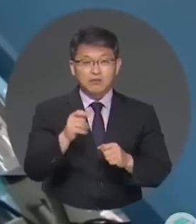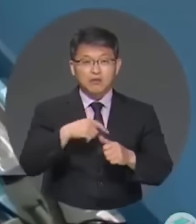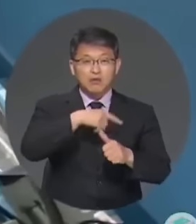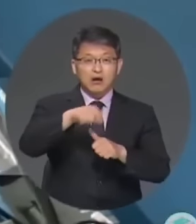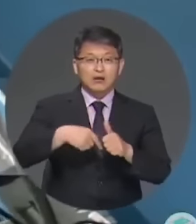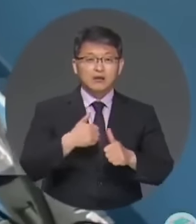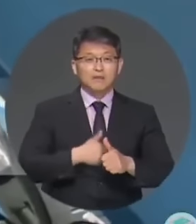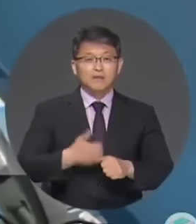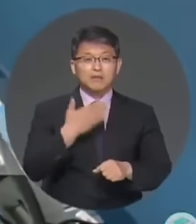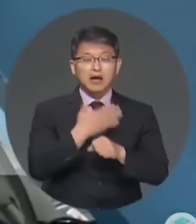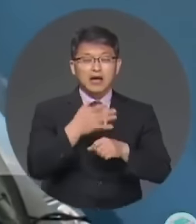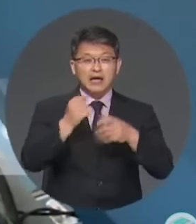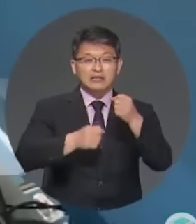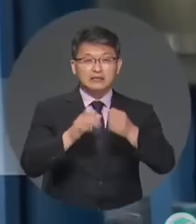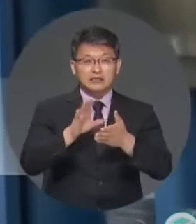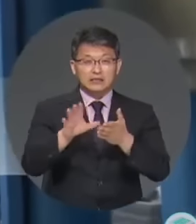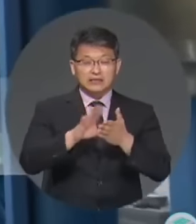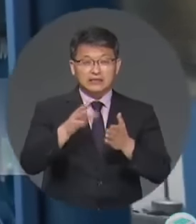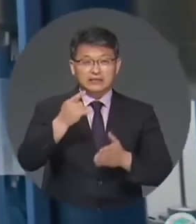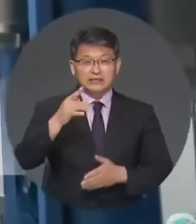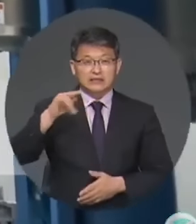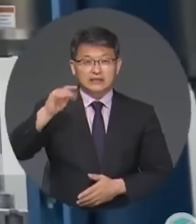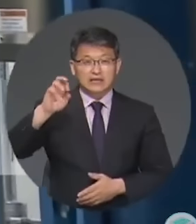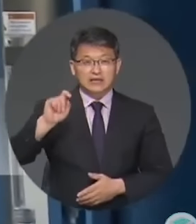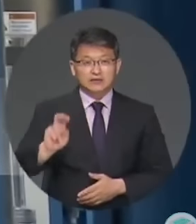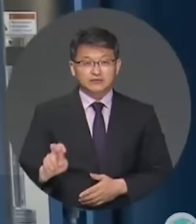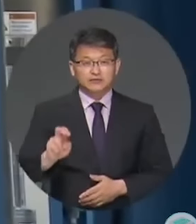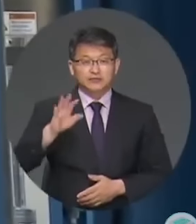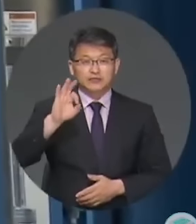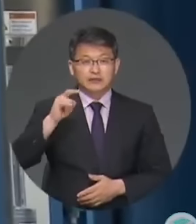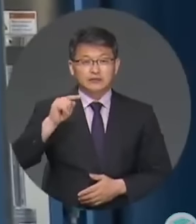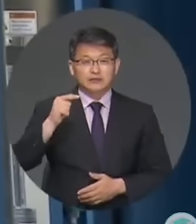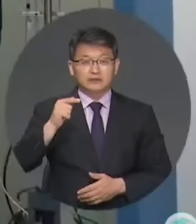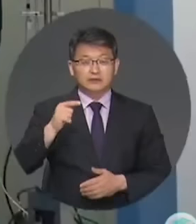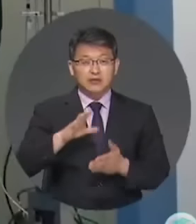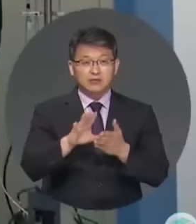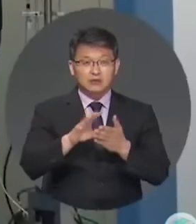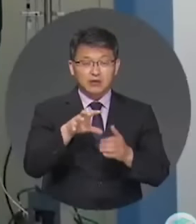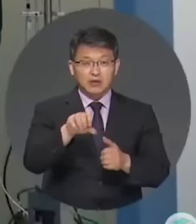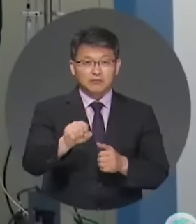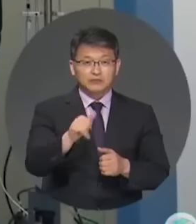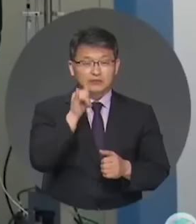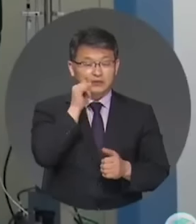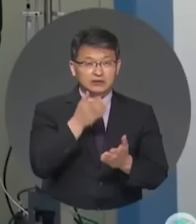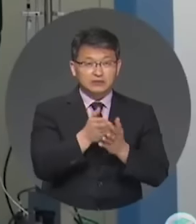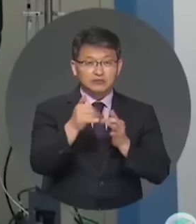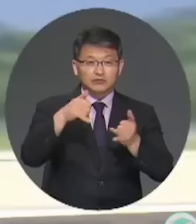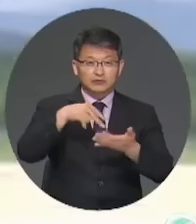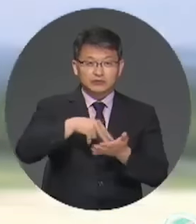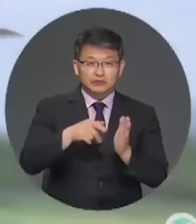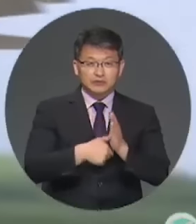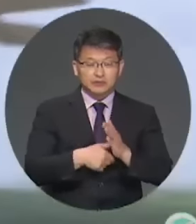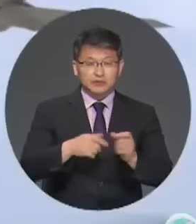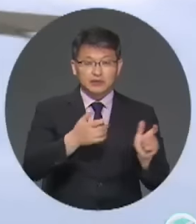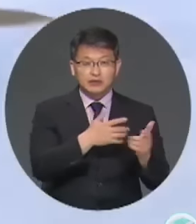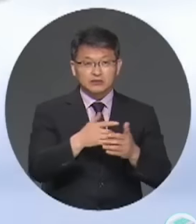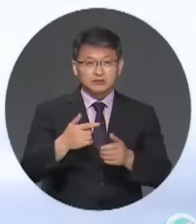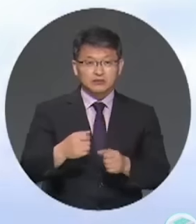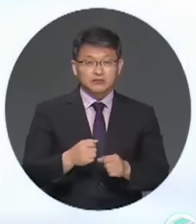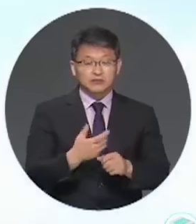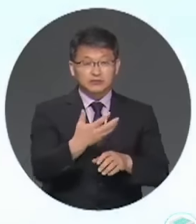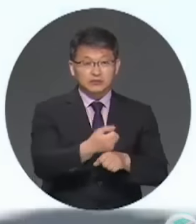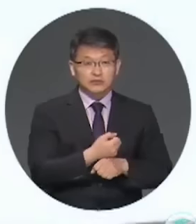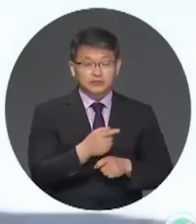견딜 수 있는 엔진용 소재, 티타늄과 니켈 등의 안전적 확보가 과제인데 전문가들은 수입선 다변화와